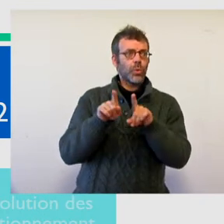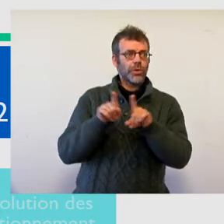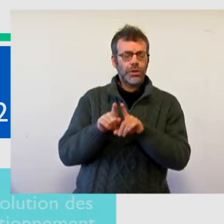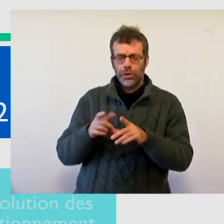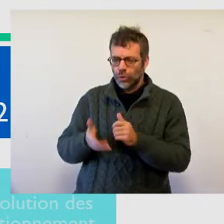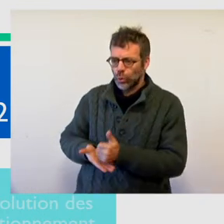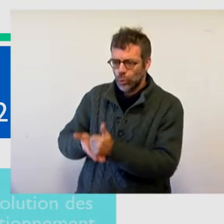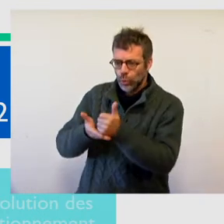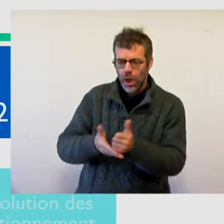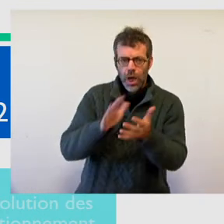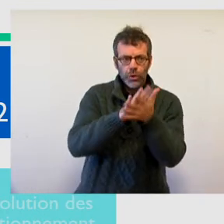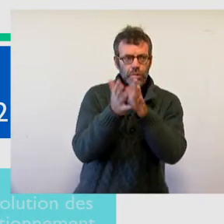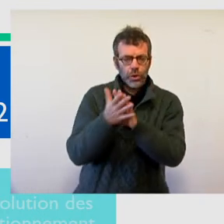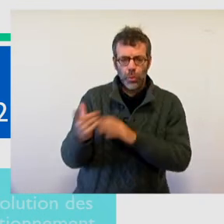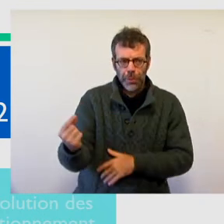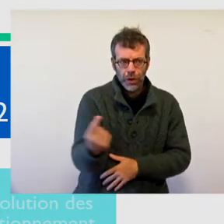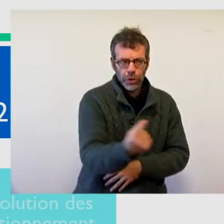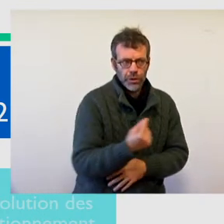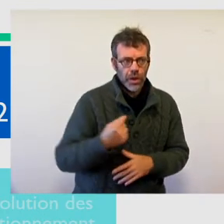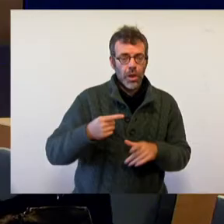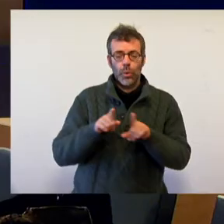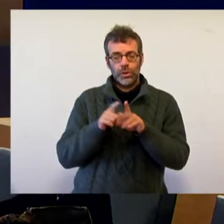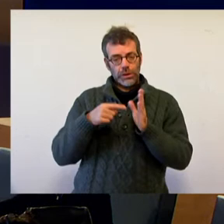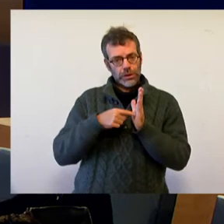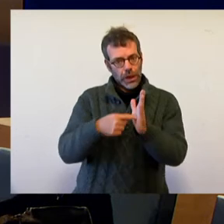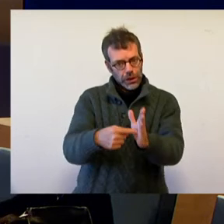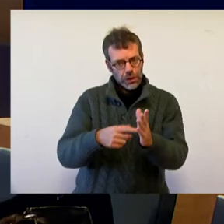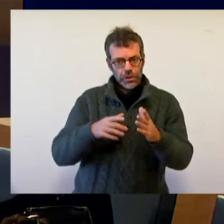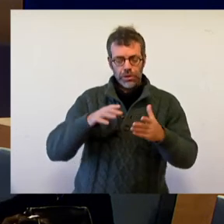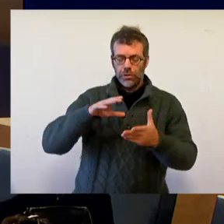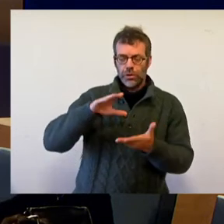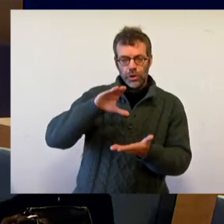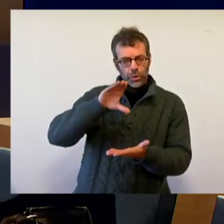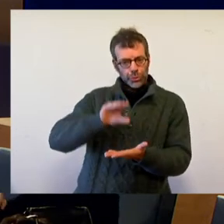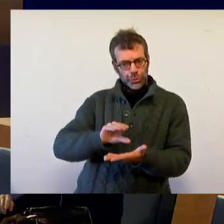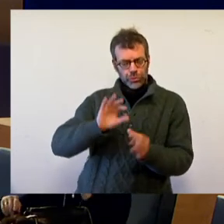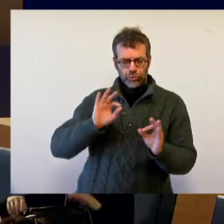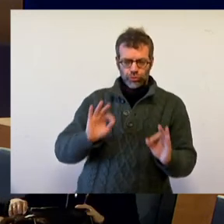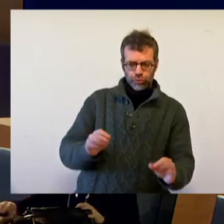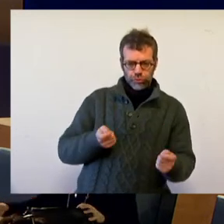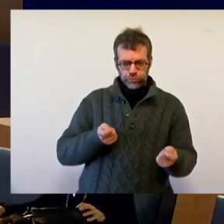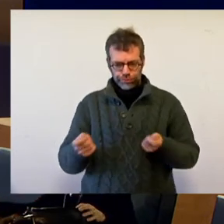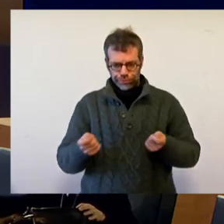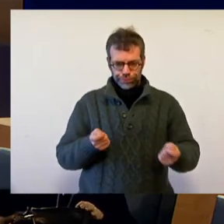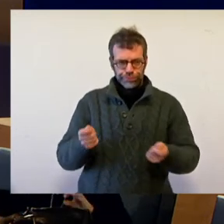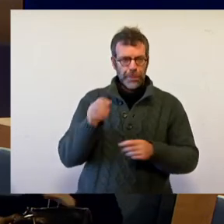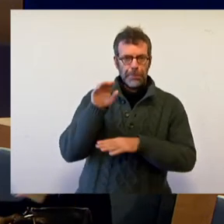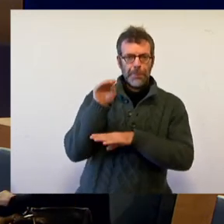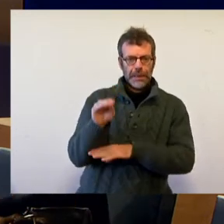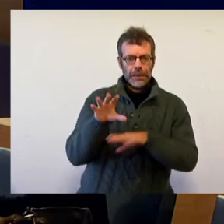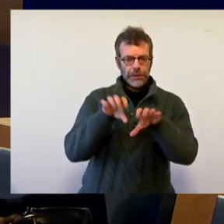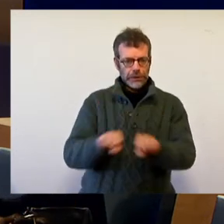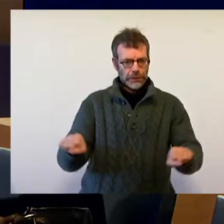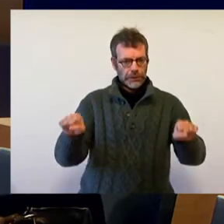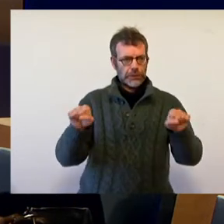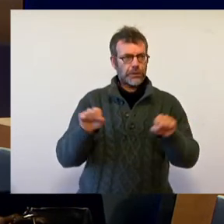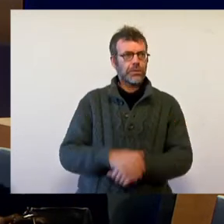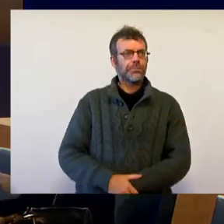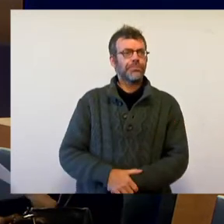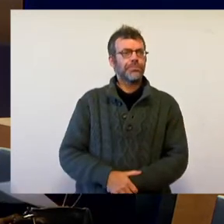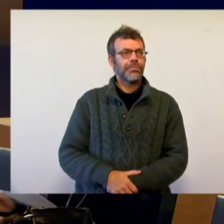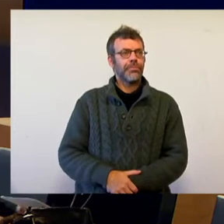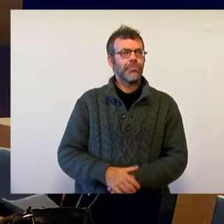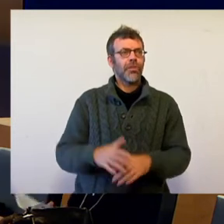bien entendu une dette contenue et mesurée. En ce qui concerne les recettes de fonctionnement, nous avons donc fonctionné